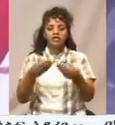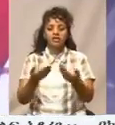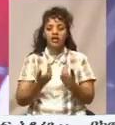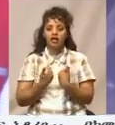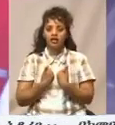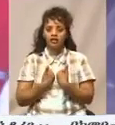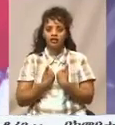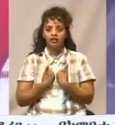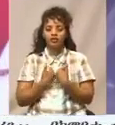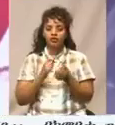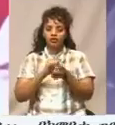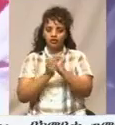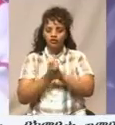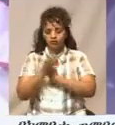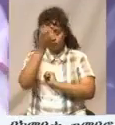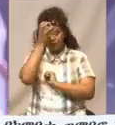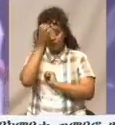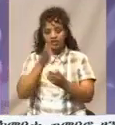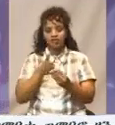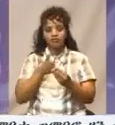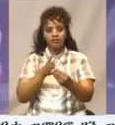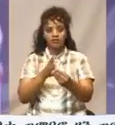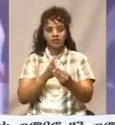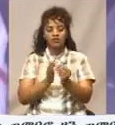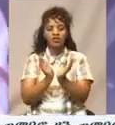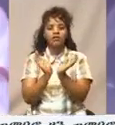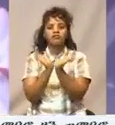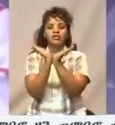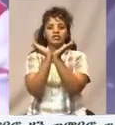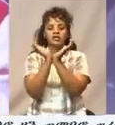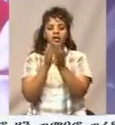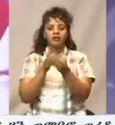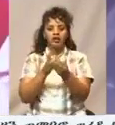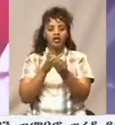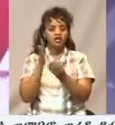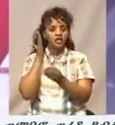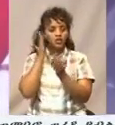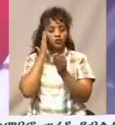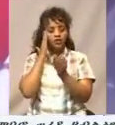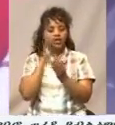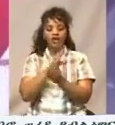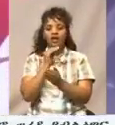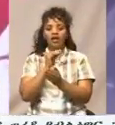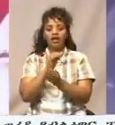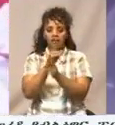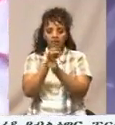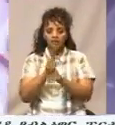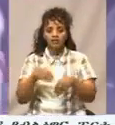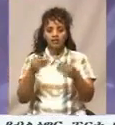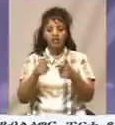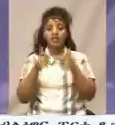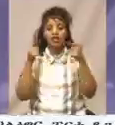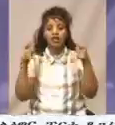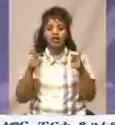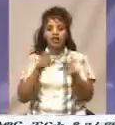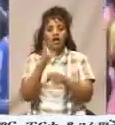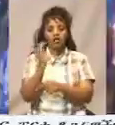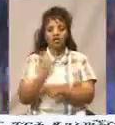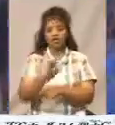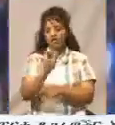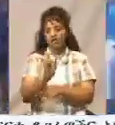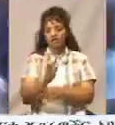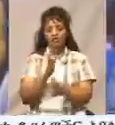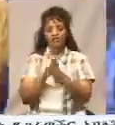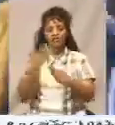ያለው የለውጡን መንግስት የሚመራውን የብልጽግና አመራር እውቅናና ክብር እንድትሰጡ በታላቅ አክብሮት እጠይቃለሁ።